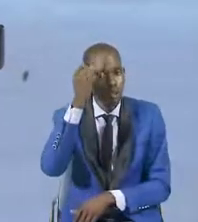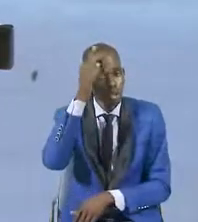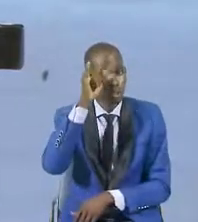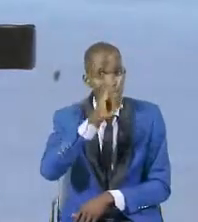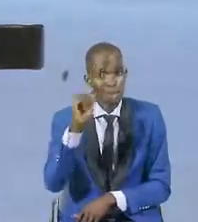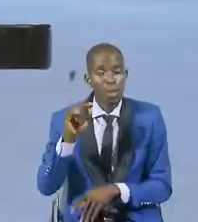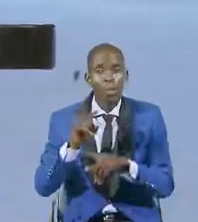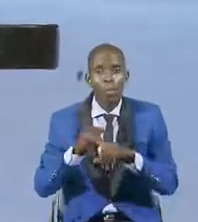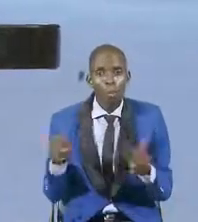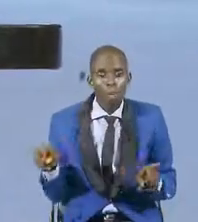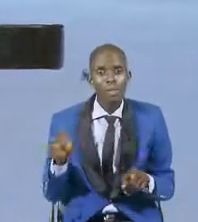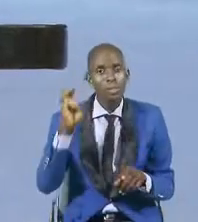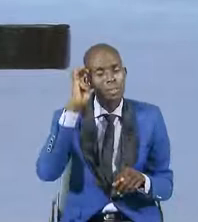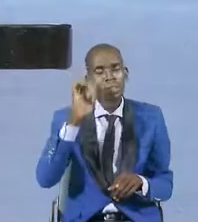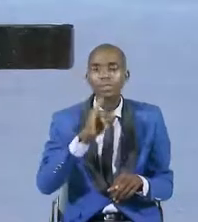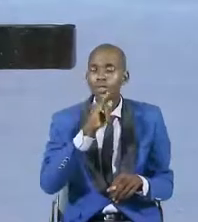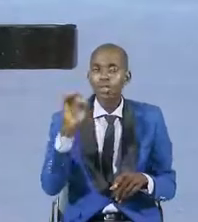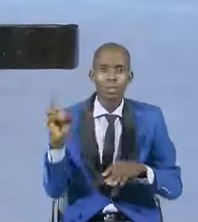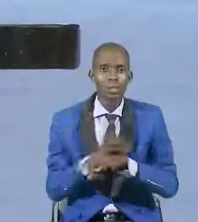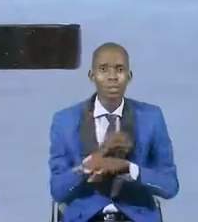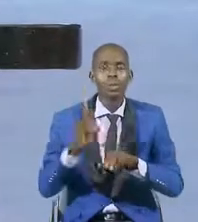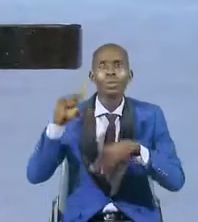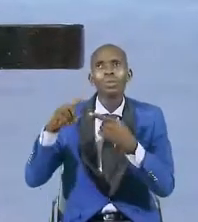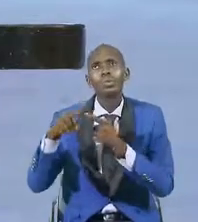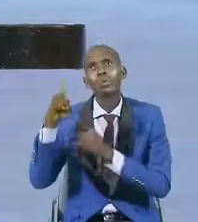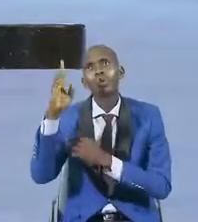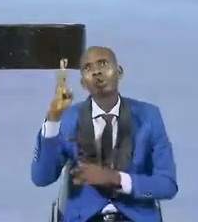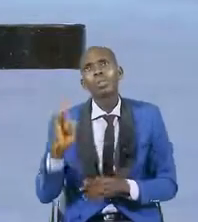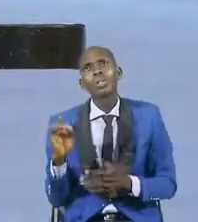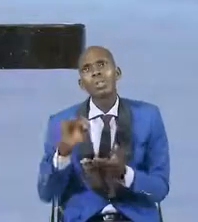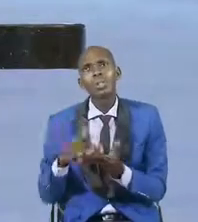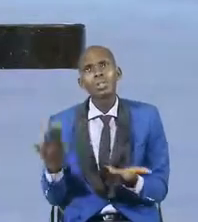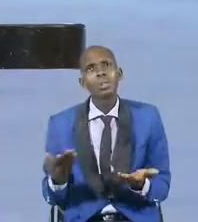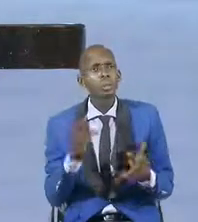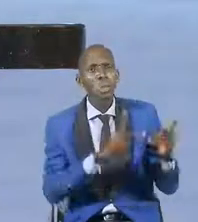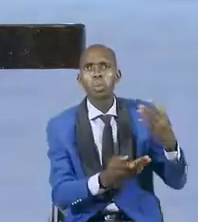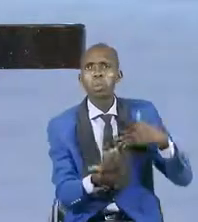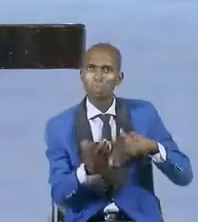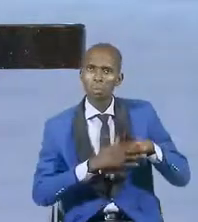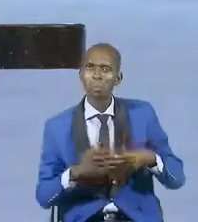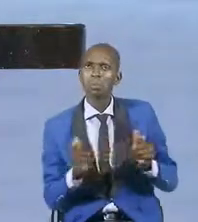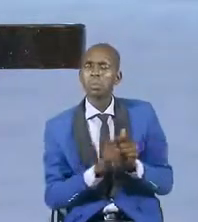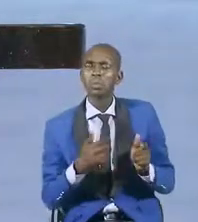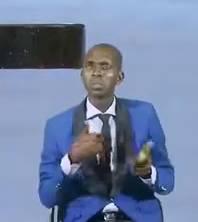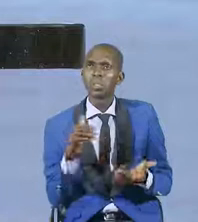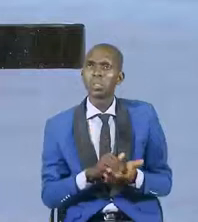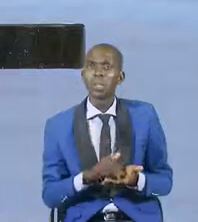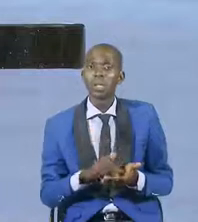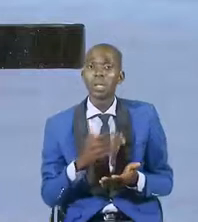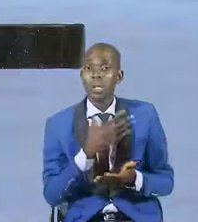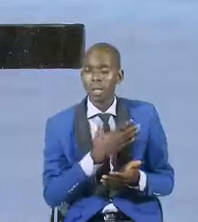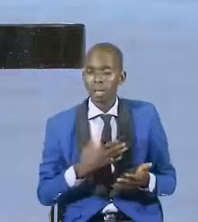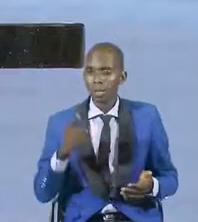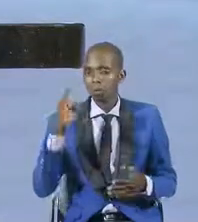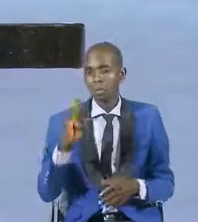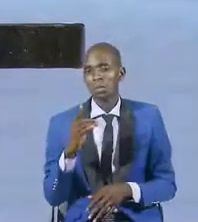ces gens ne doivent pas être maudits, mais ils sont bénis, mais ils n'avaient pas la discipline. Il est encore allé voir Dieu. Seigneur, ils sont encore